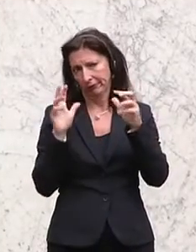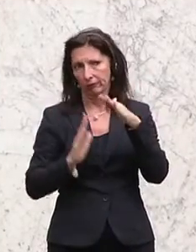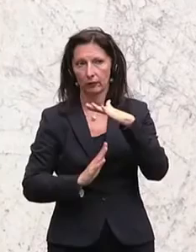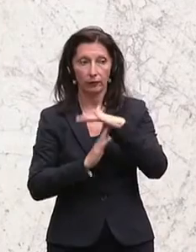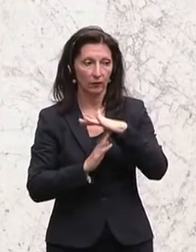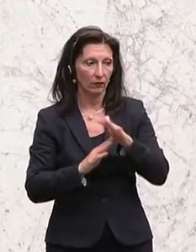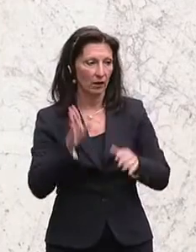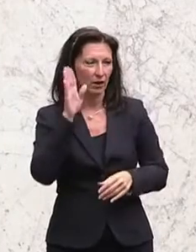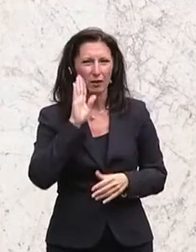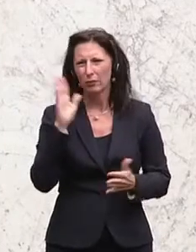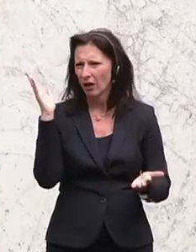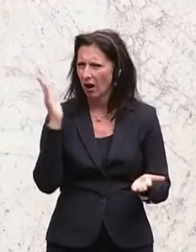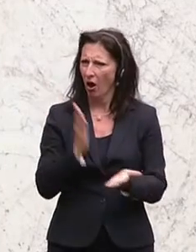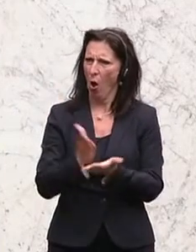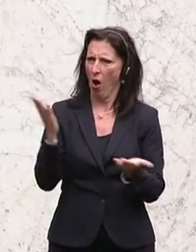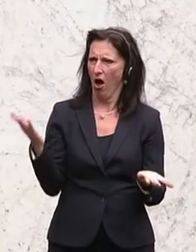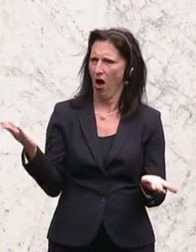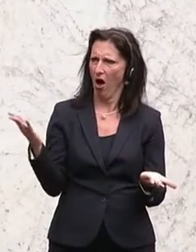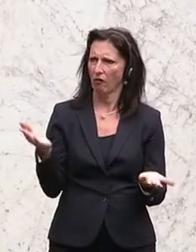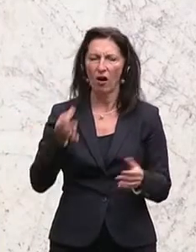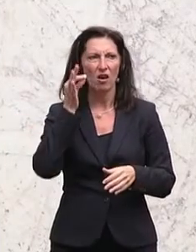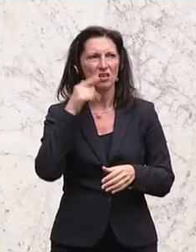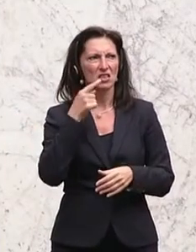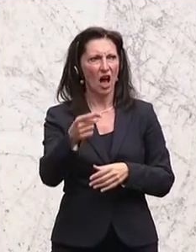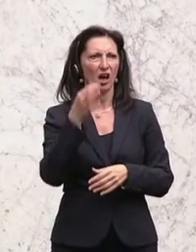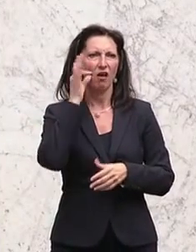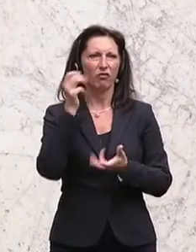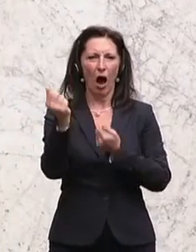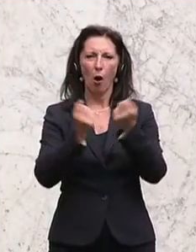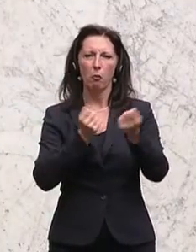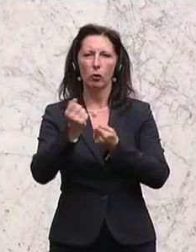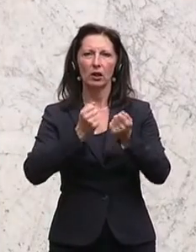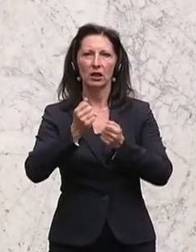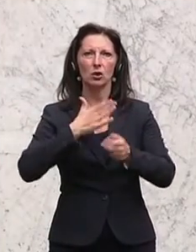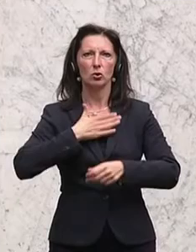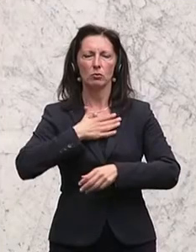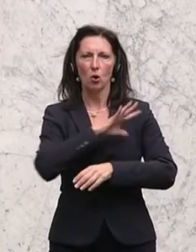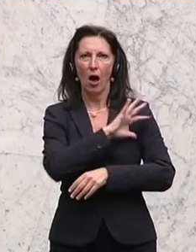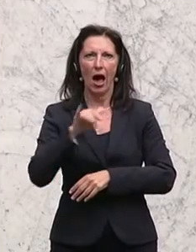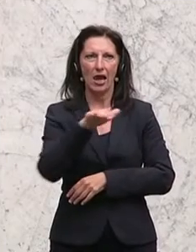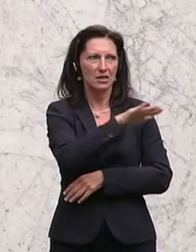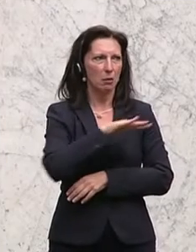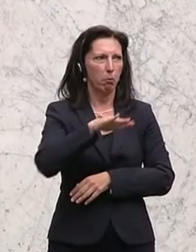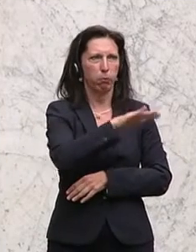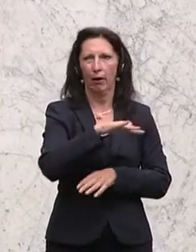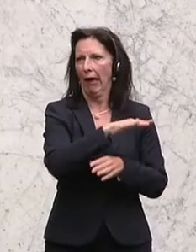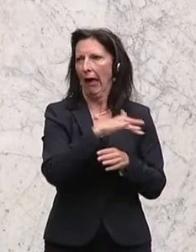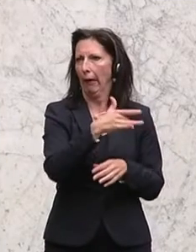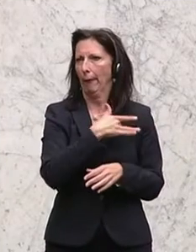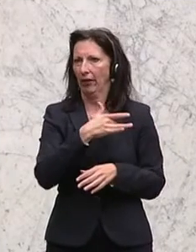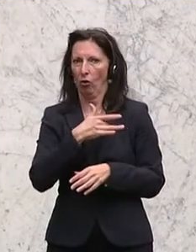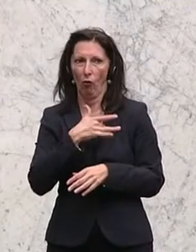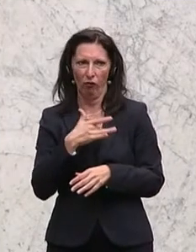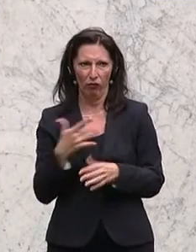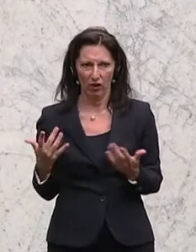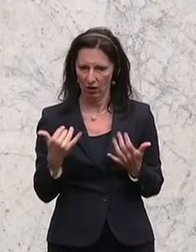hören Sie bitte immer wieder auf, die Frauenpolitik als Querschnittsmaterie zu bezeichnen. Weil, ich meine, das ist